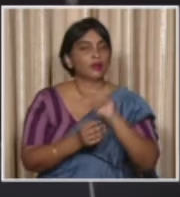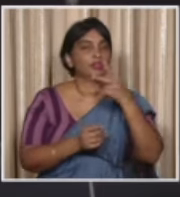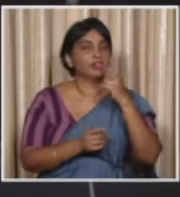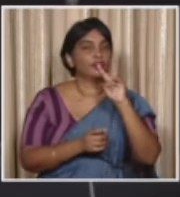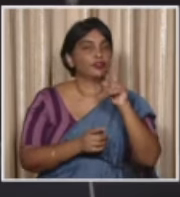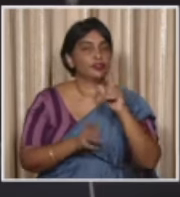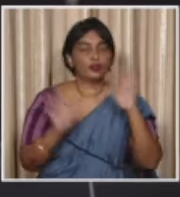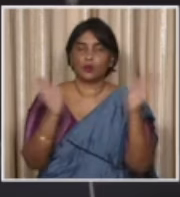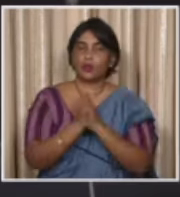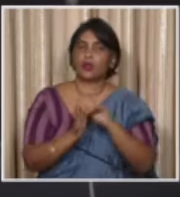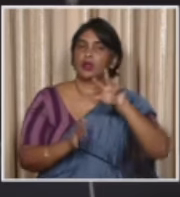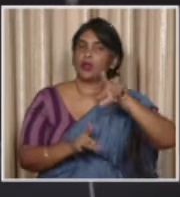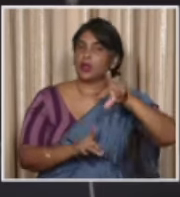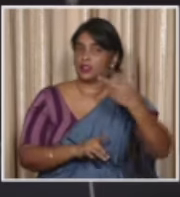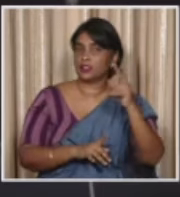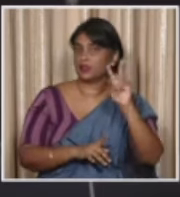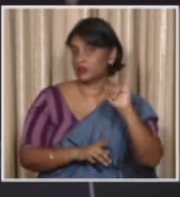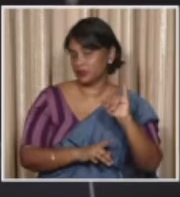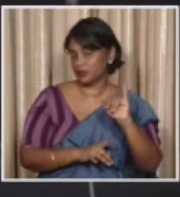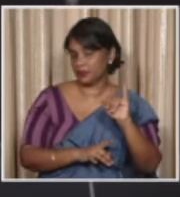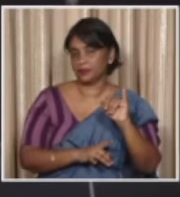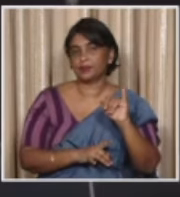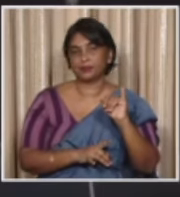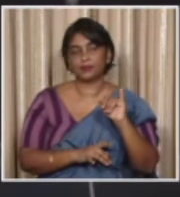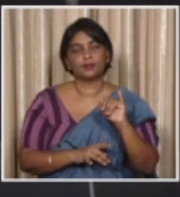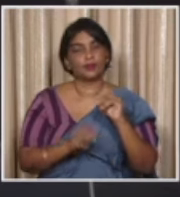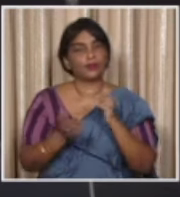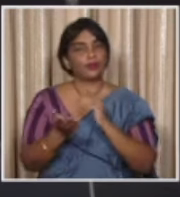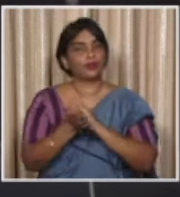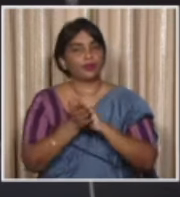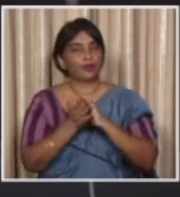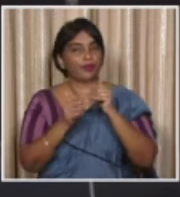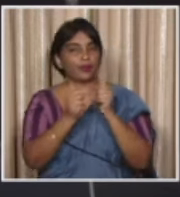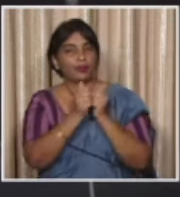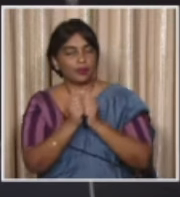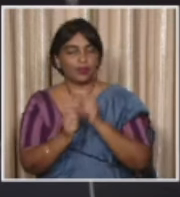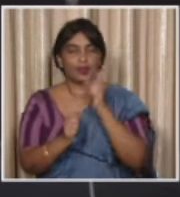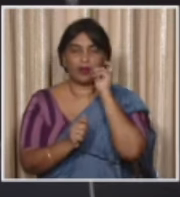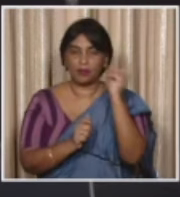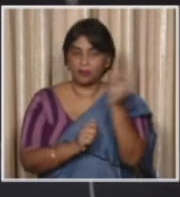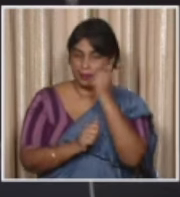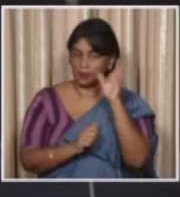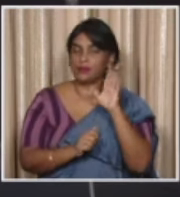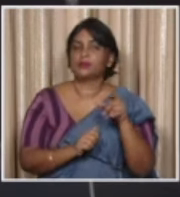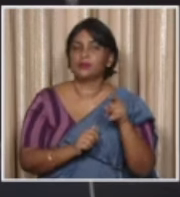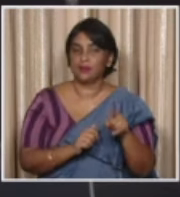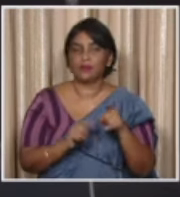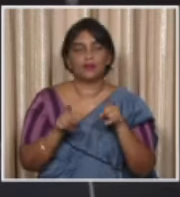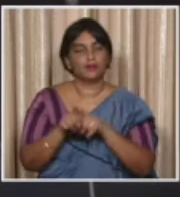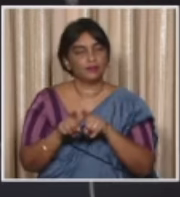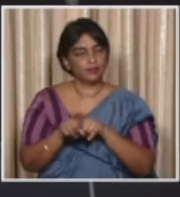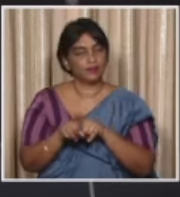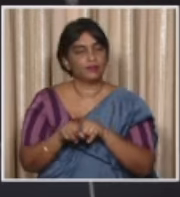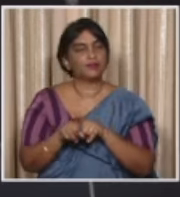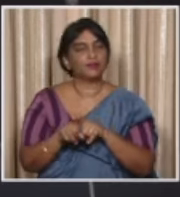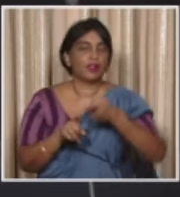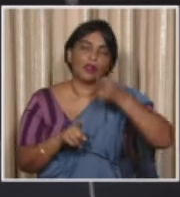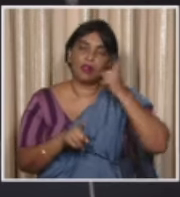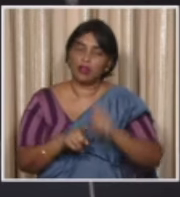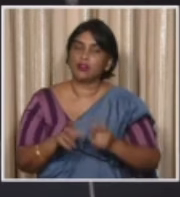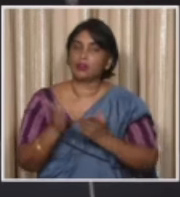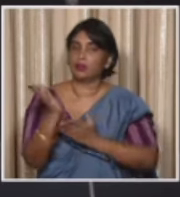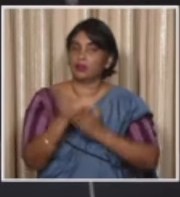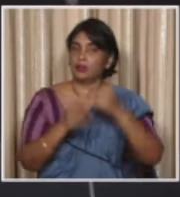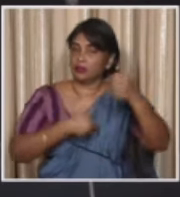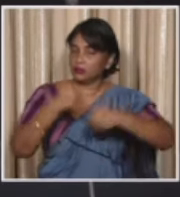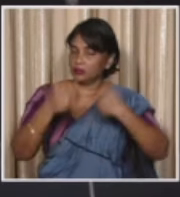එක්ක එකතුව 726ක්. සහකාර නිවාසිකාගාර පාලක පාලිකා ඒ සඳහාත් අනුමැතිය ඉල්ලුම්පත්